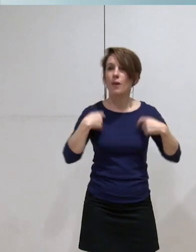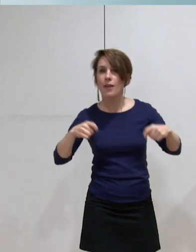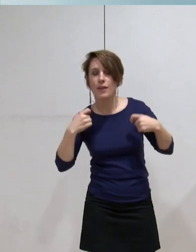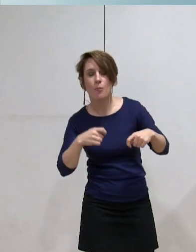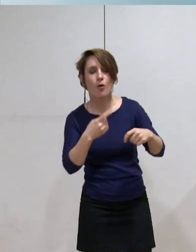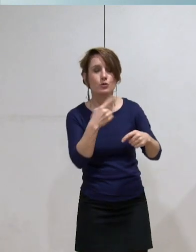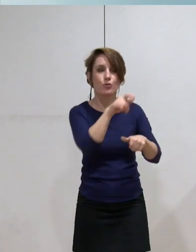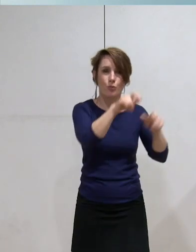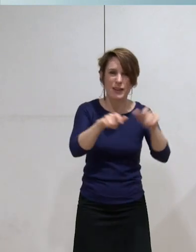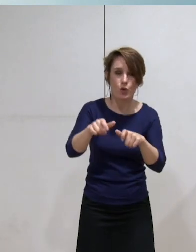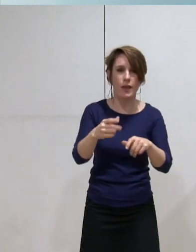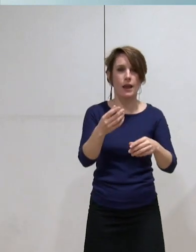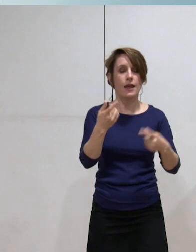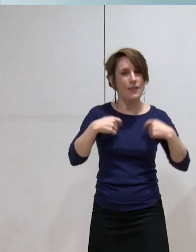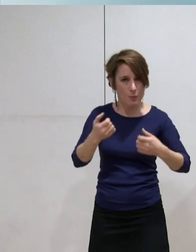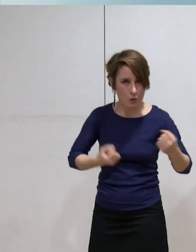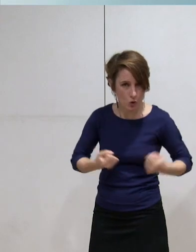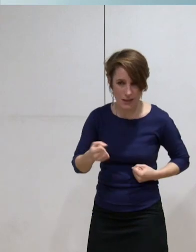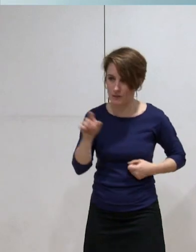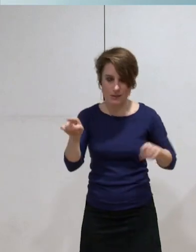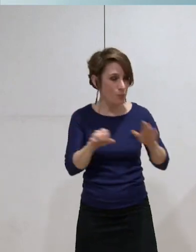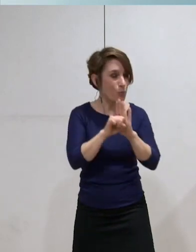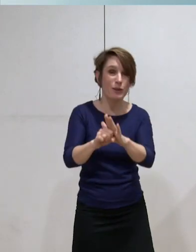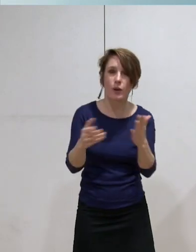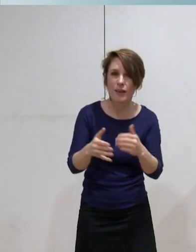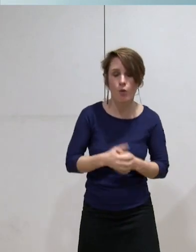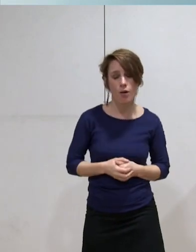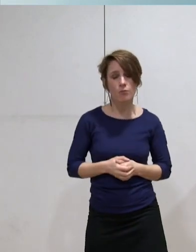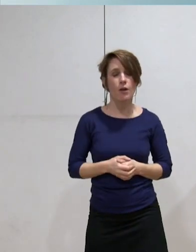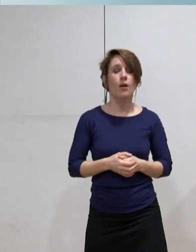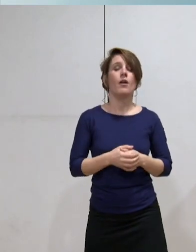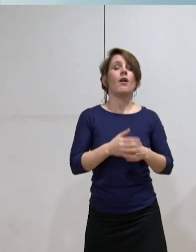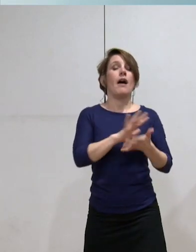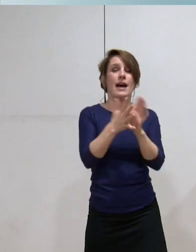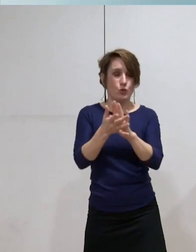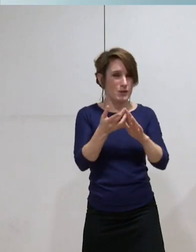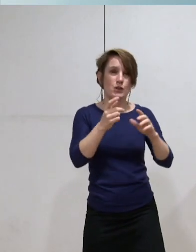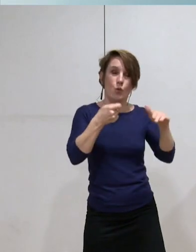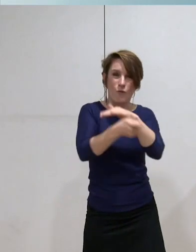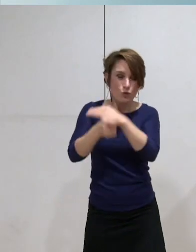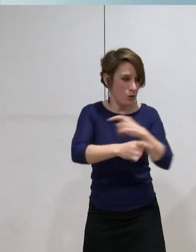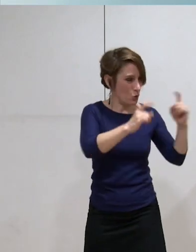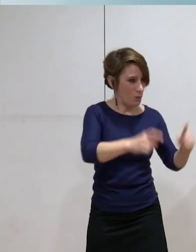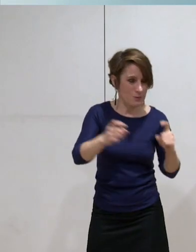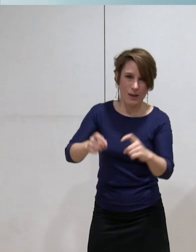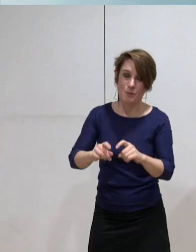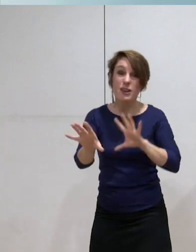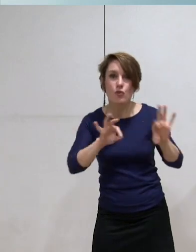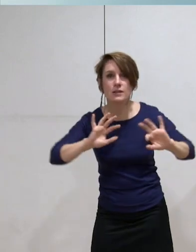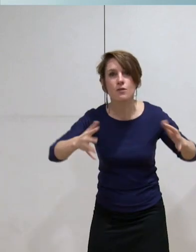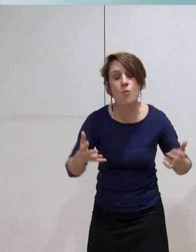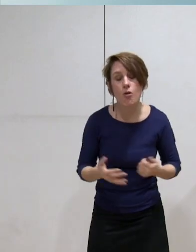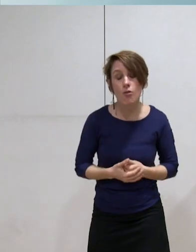des services les arbitrages que vous faites sur les baisses de de subvention aux associations un autre